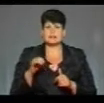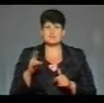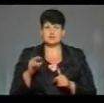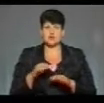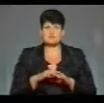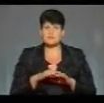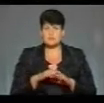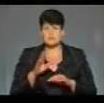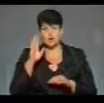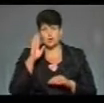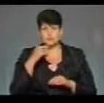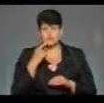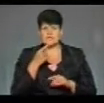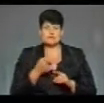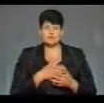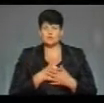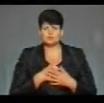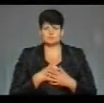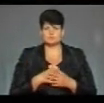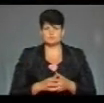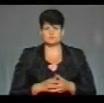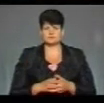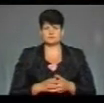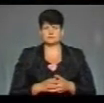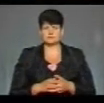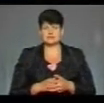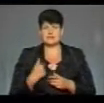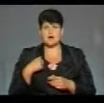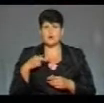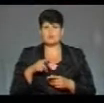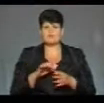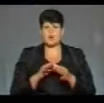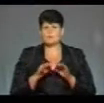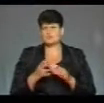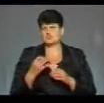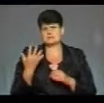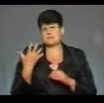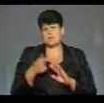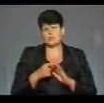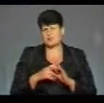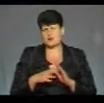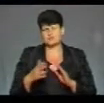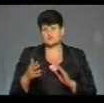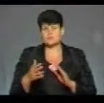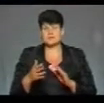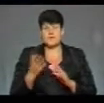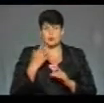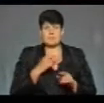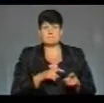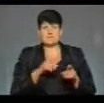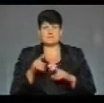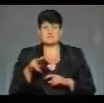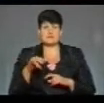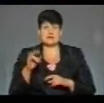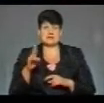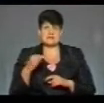математики. Хлопець каже, це його улюблений предмет. Я ходив на олімпіади ще з 5 класу, а коли перевівся в